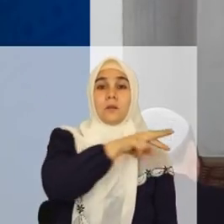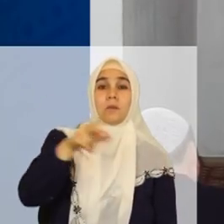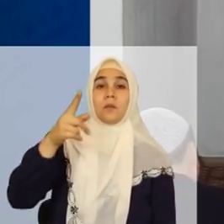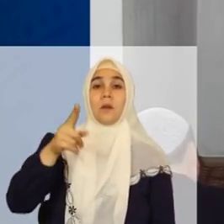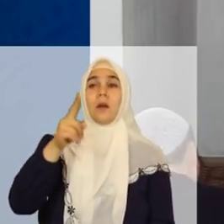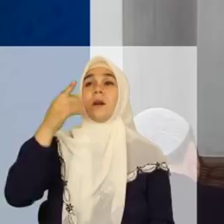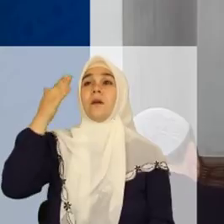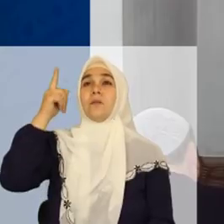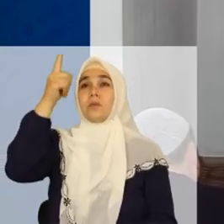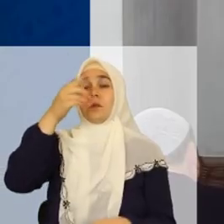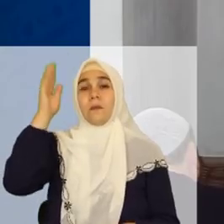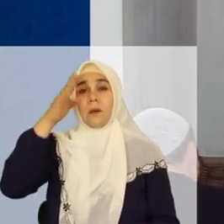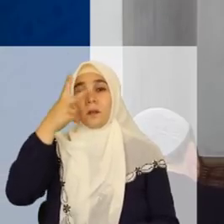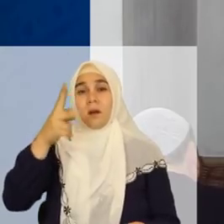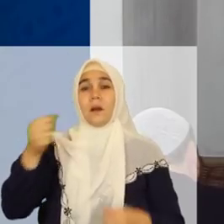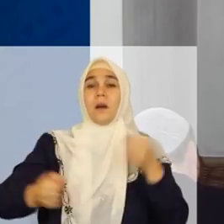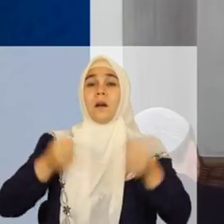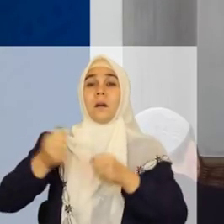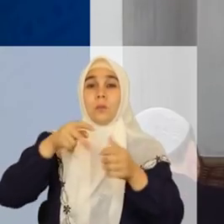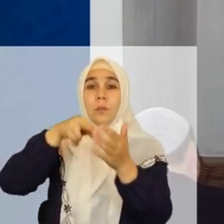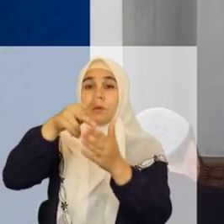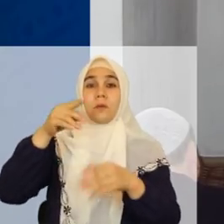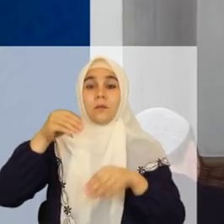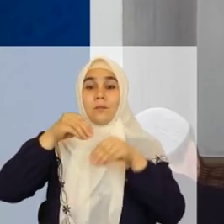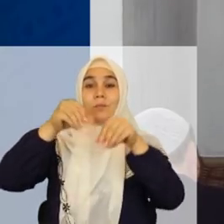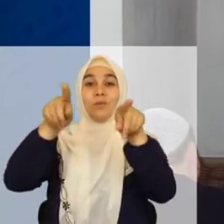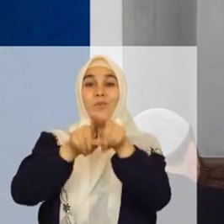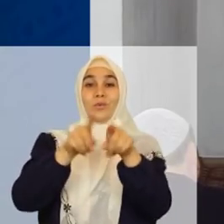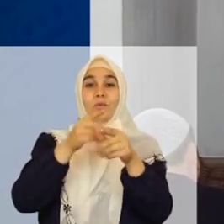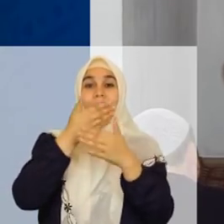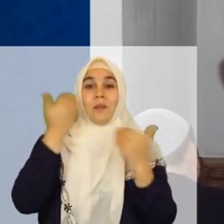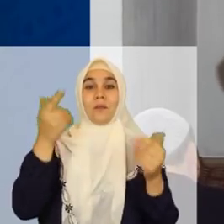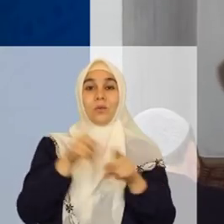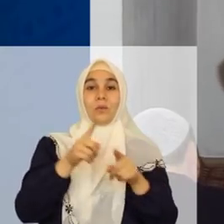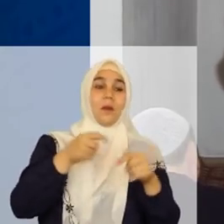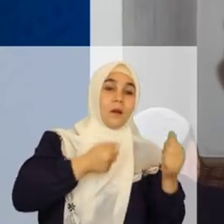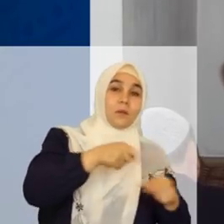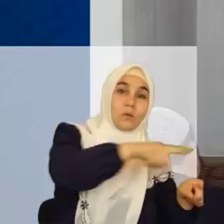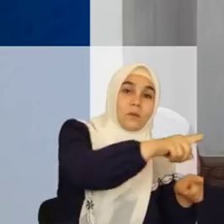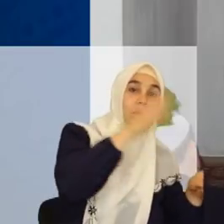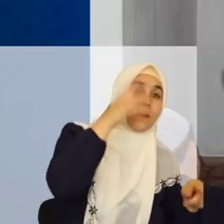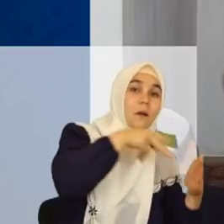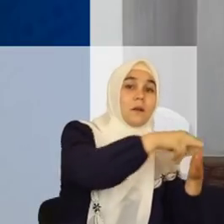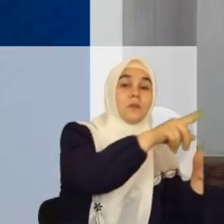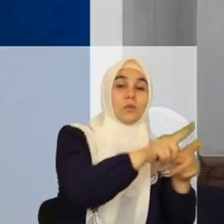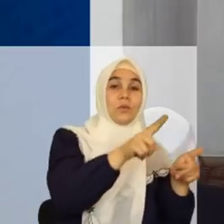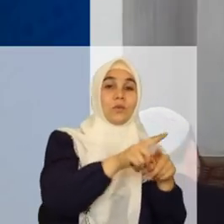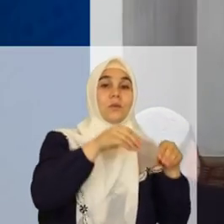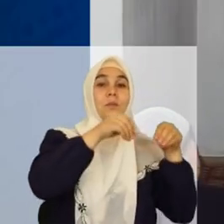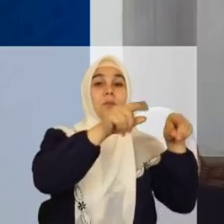Ko'zlariga uzoqdan suv ko'rinyapti, yerib yugurib boryaptilar, qarasa sarob ekan. Bu yoqqa qarasalar yana suv ko'rindi, yana